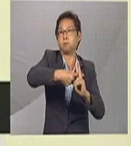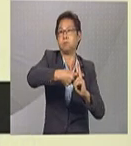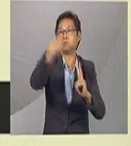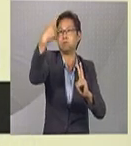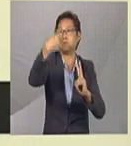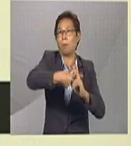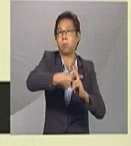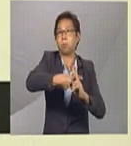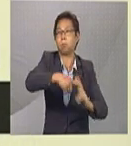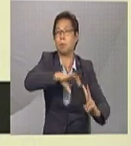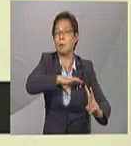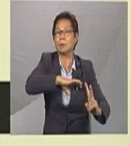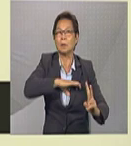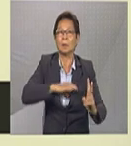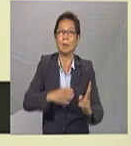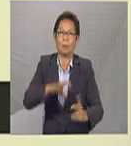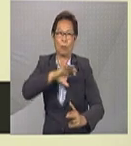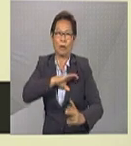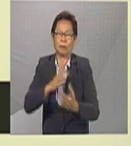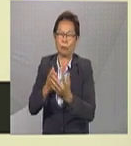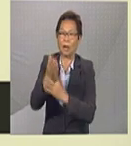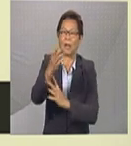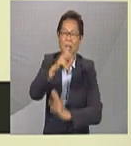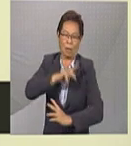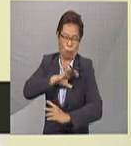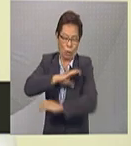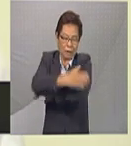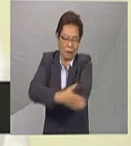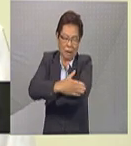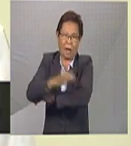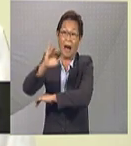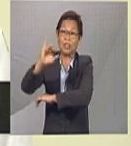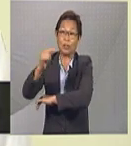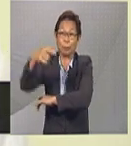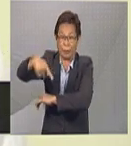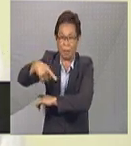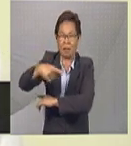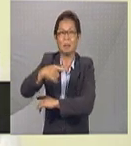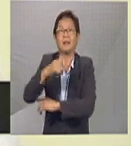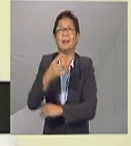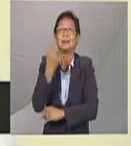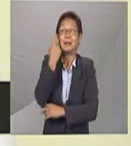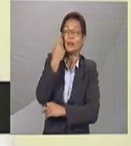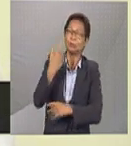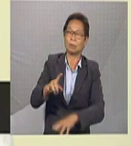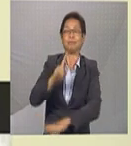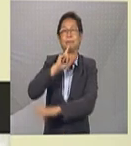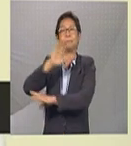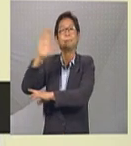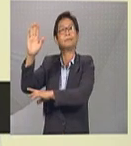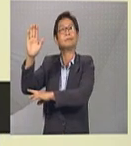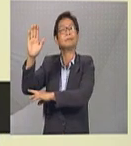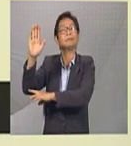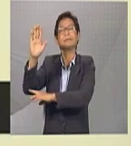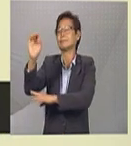polis melalui Tan Sri Ketua Polis Negara memberikan jaminan tadi bahawa